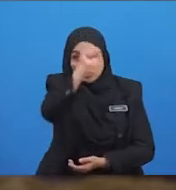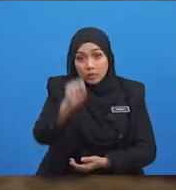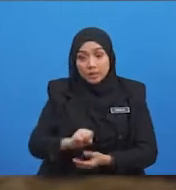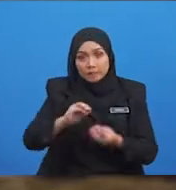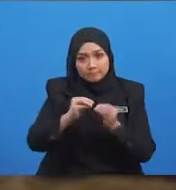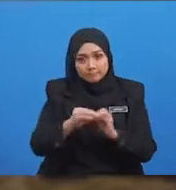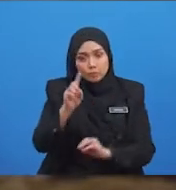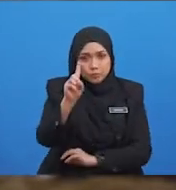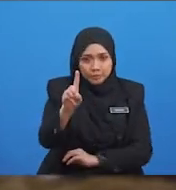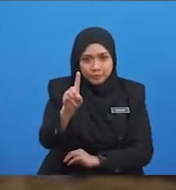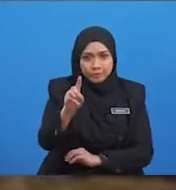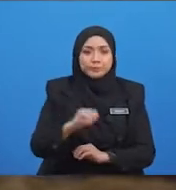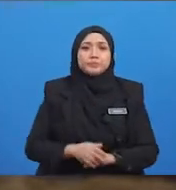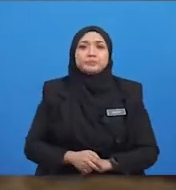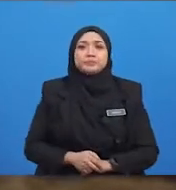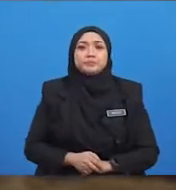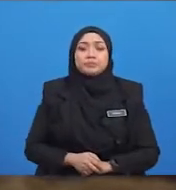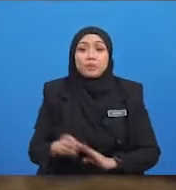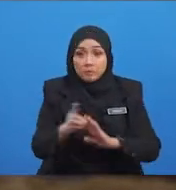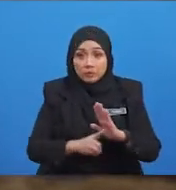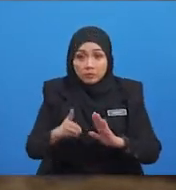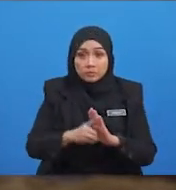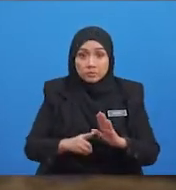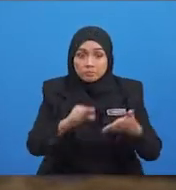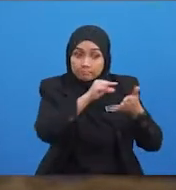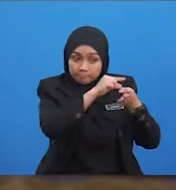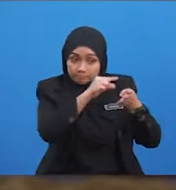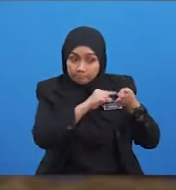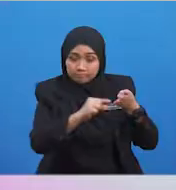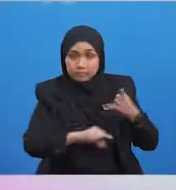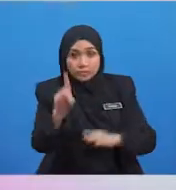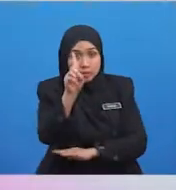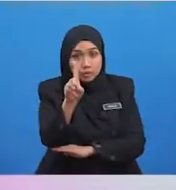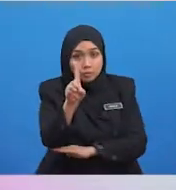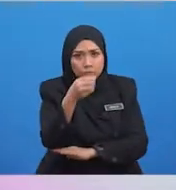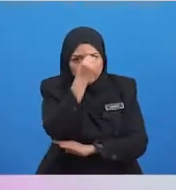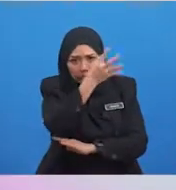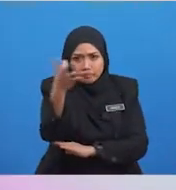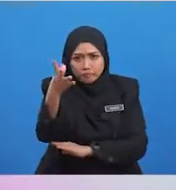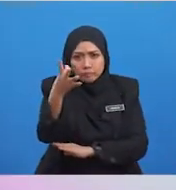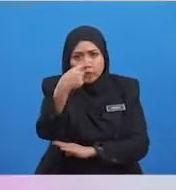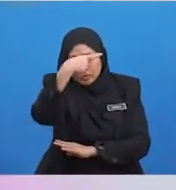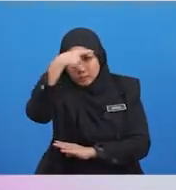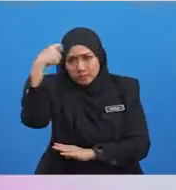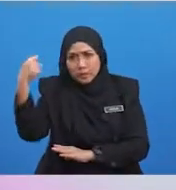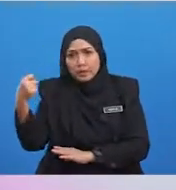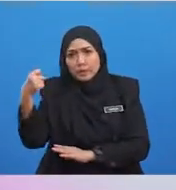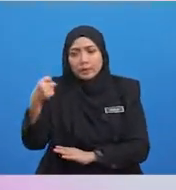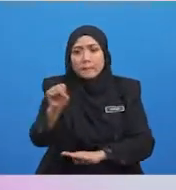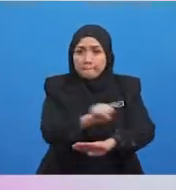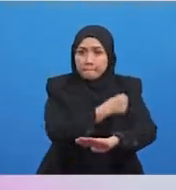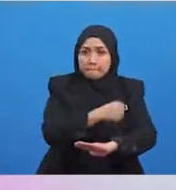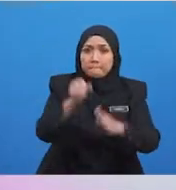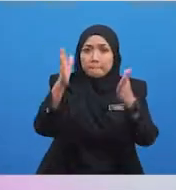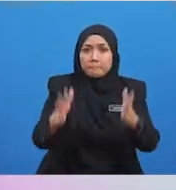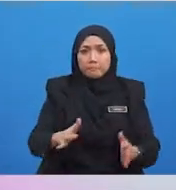Soalan yang pertama, berdasarkan rangkap pertama, nyatakan sebab-sebab